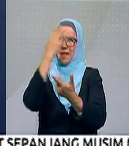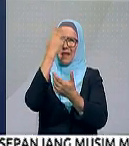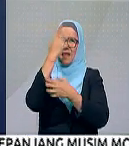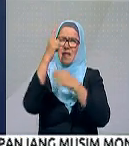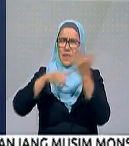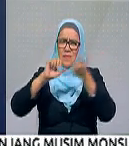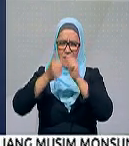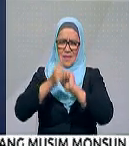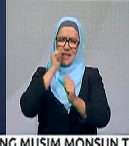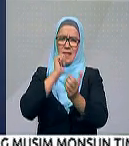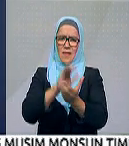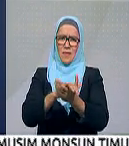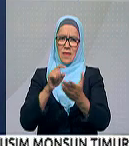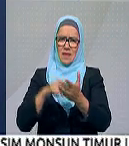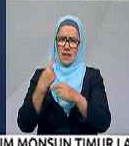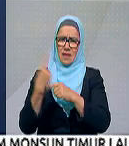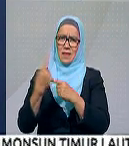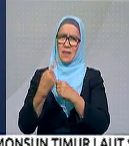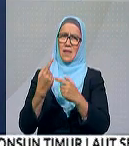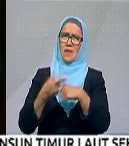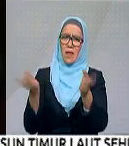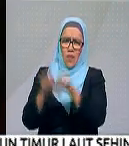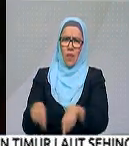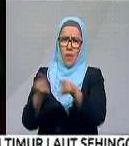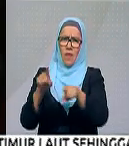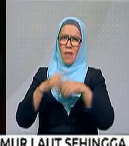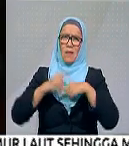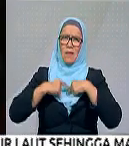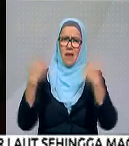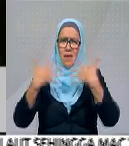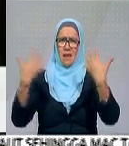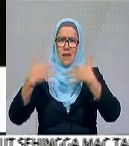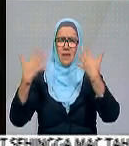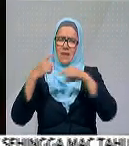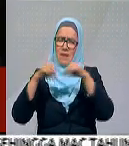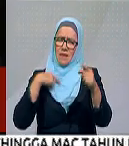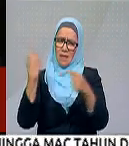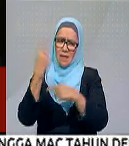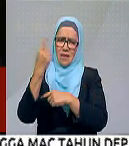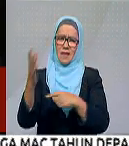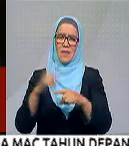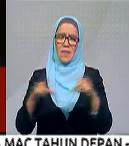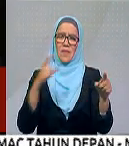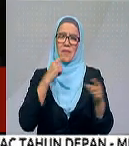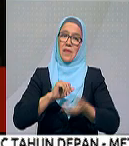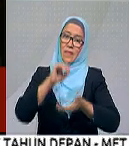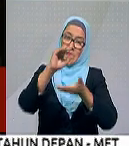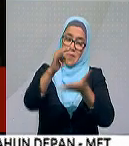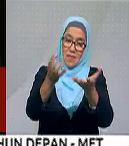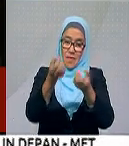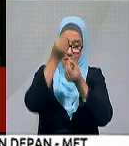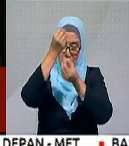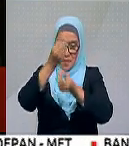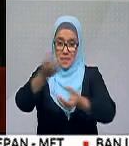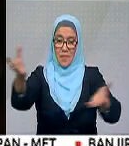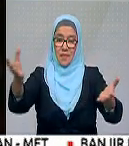isteri dia ni, asyik nak histeria je 24 jam ni. Message yang cuba kami sampaikan itu, perjanjian tu pasal okay, mungkin benda